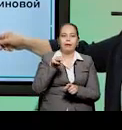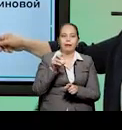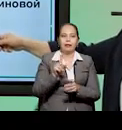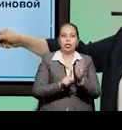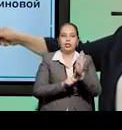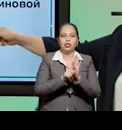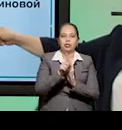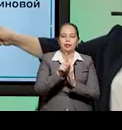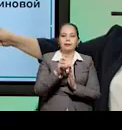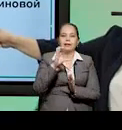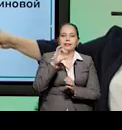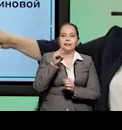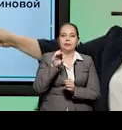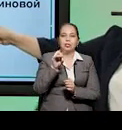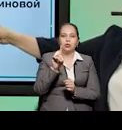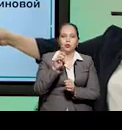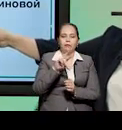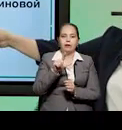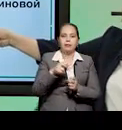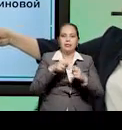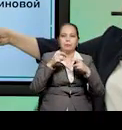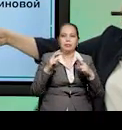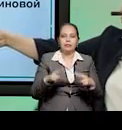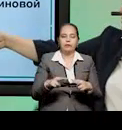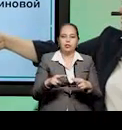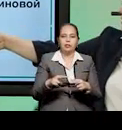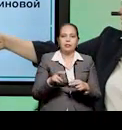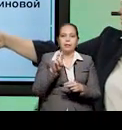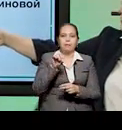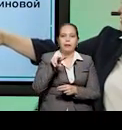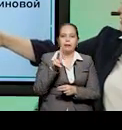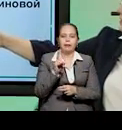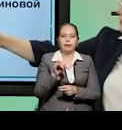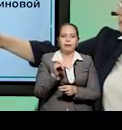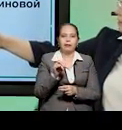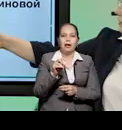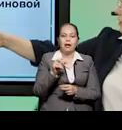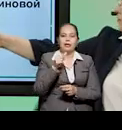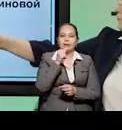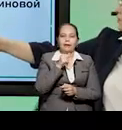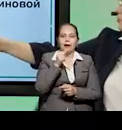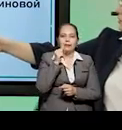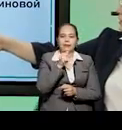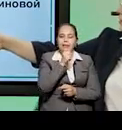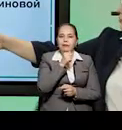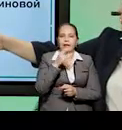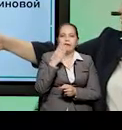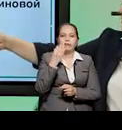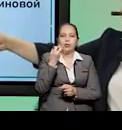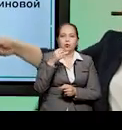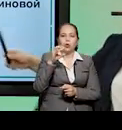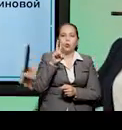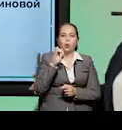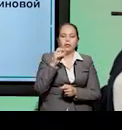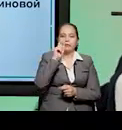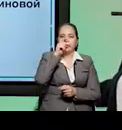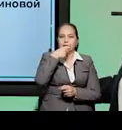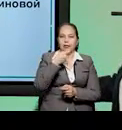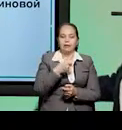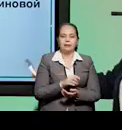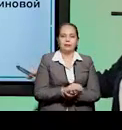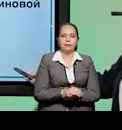клетка начинает синтезировать специфические белки, закодированные в вирусной нуклеиновой